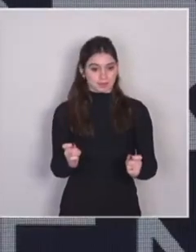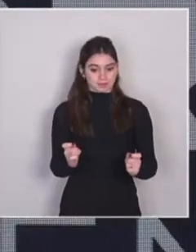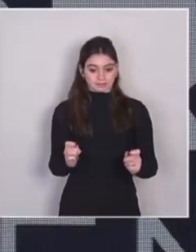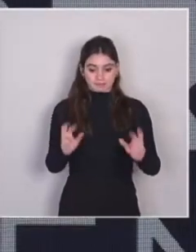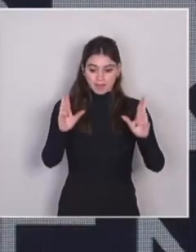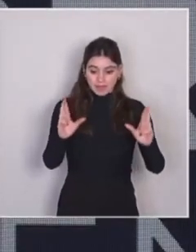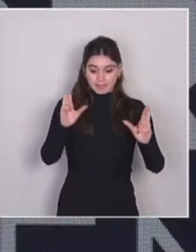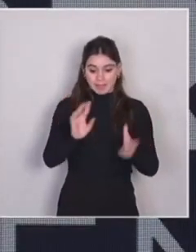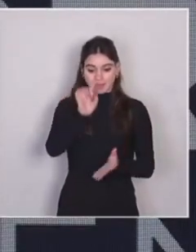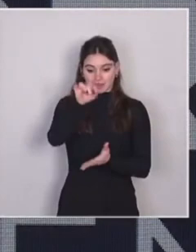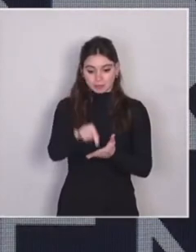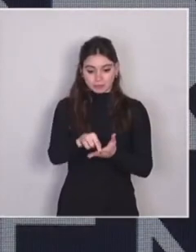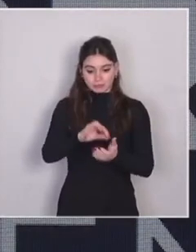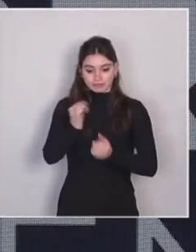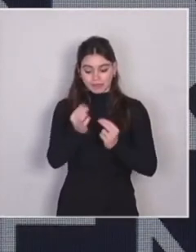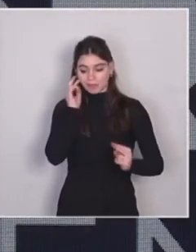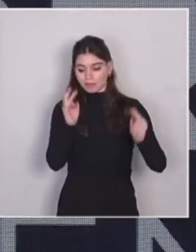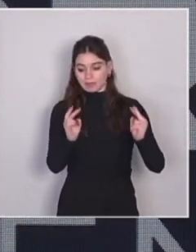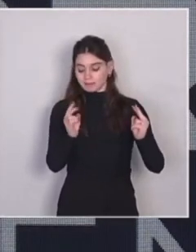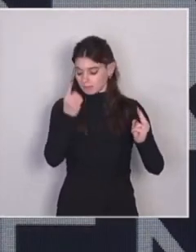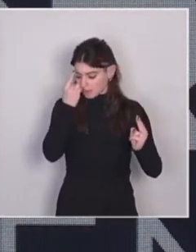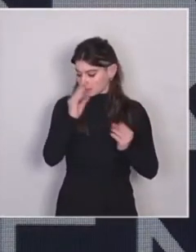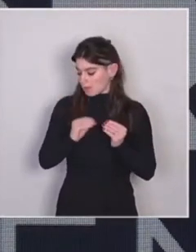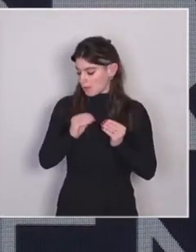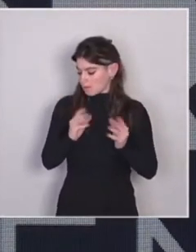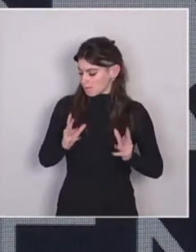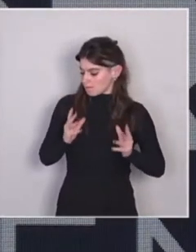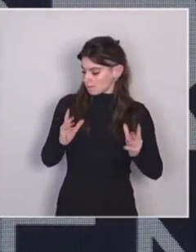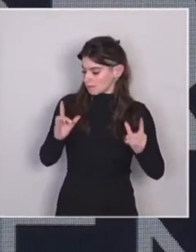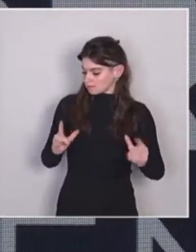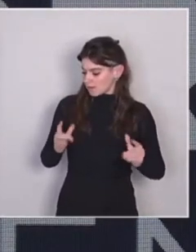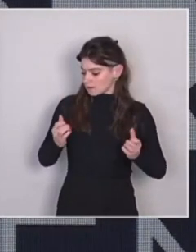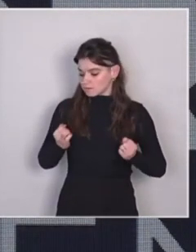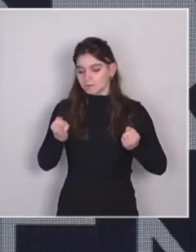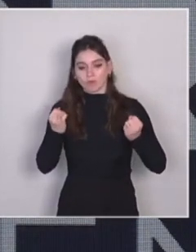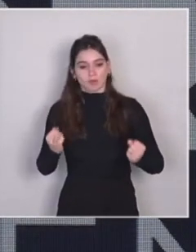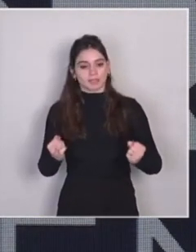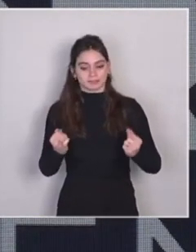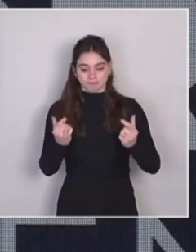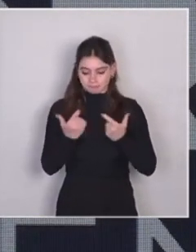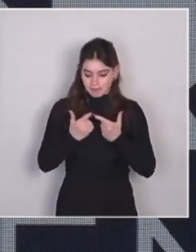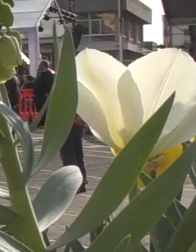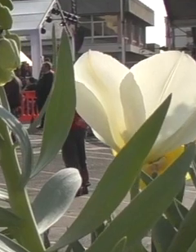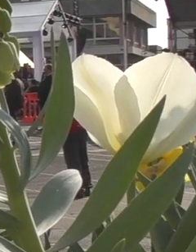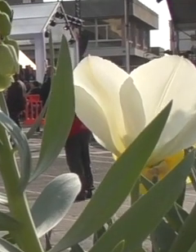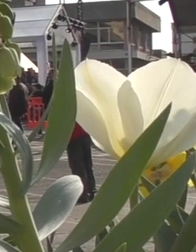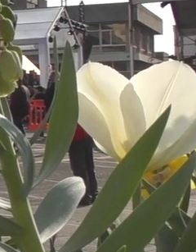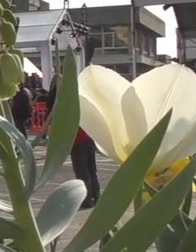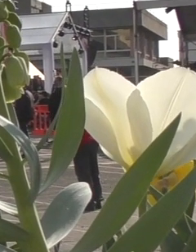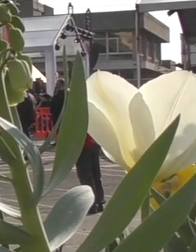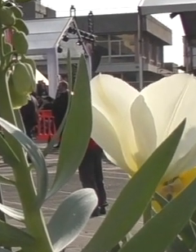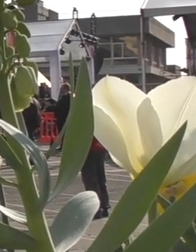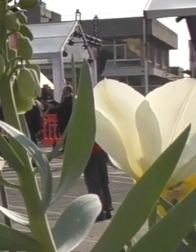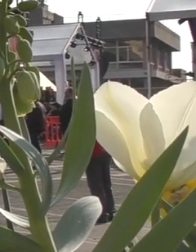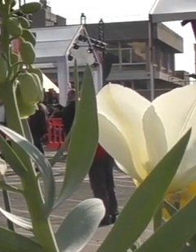à réfléchir sur l'engagement, le courage, la liberté, la démocratie. Le printemps